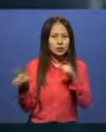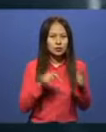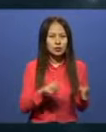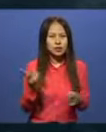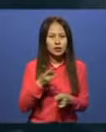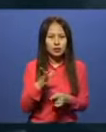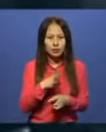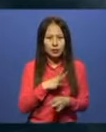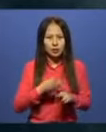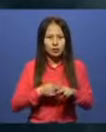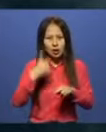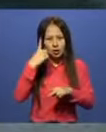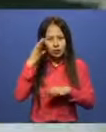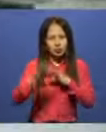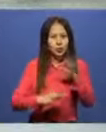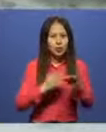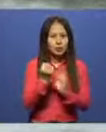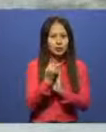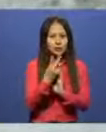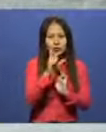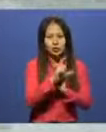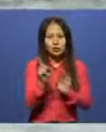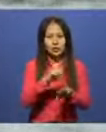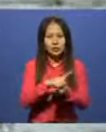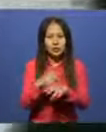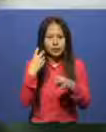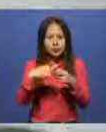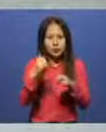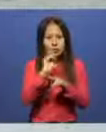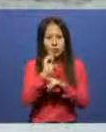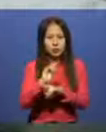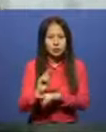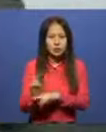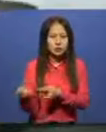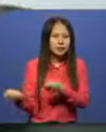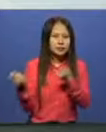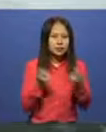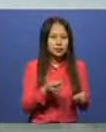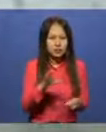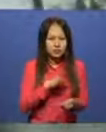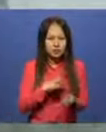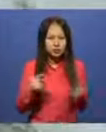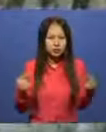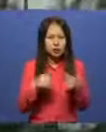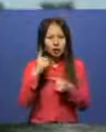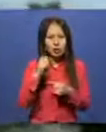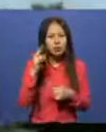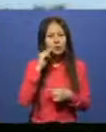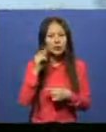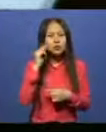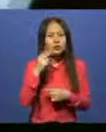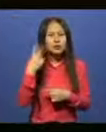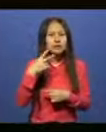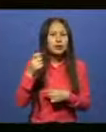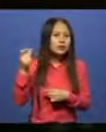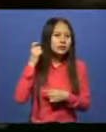жеткізуі тиіс. Ол бір түннің ішінде 12 бірдей қираған танкіні қауіпті аймақтан трактормен сүйреп алып шығады. Бұл ерлік үшін 20 жастағы жас